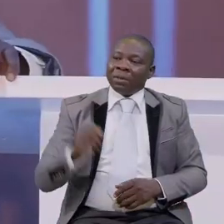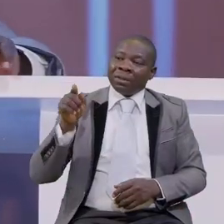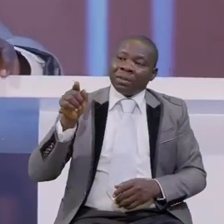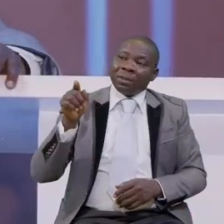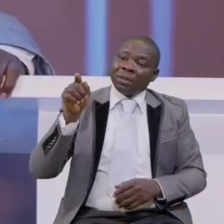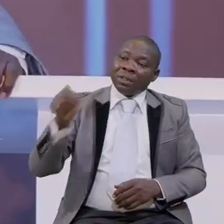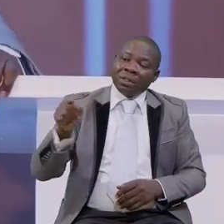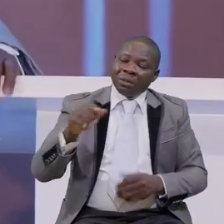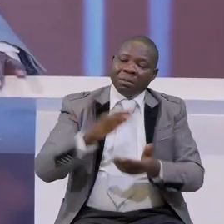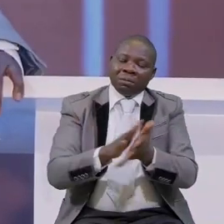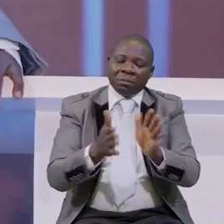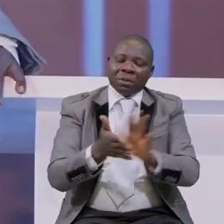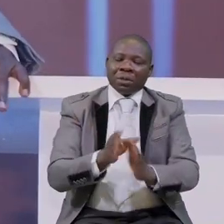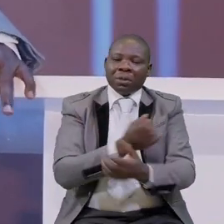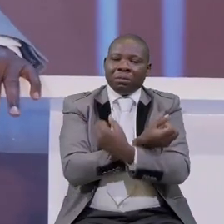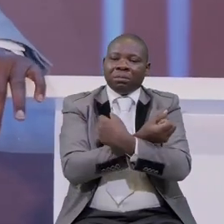Il était sauvé.